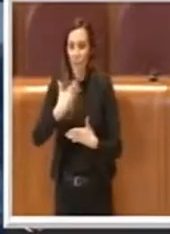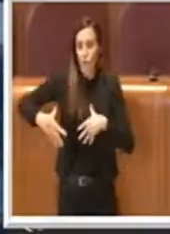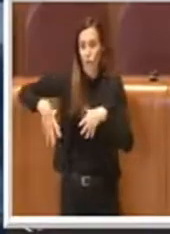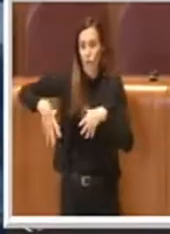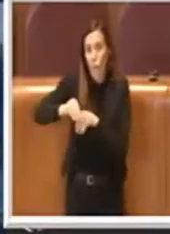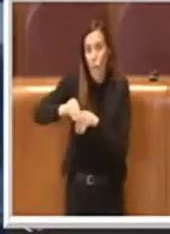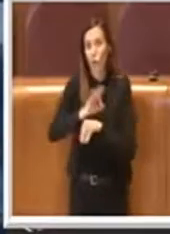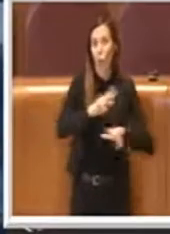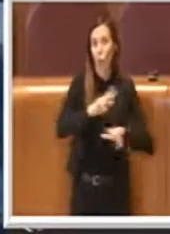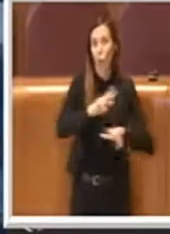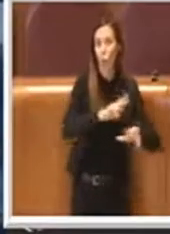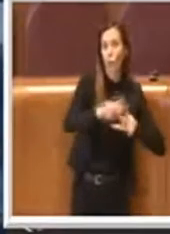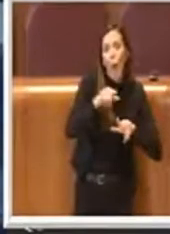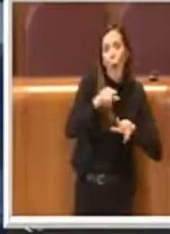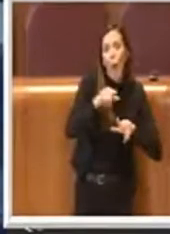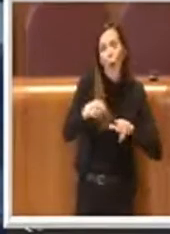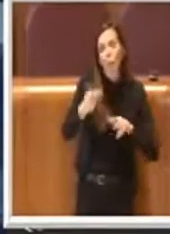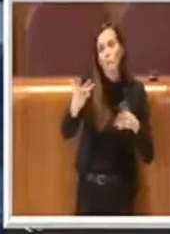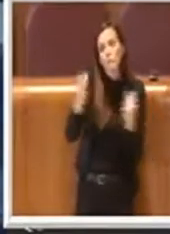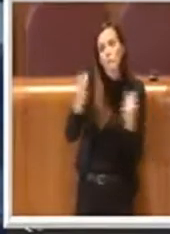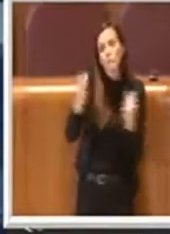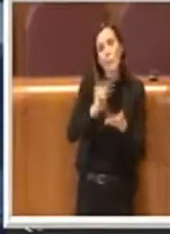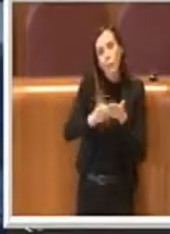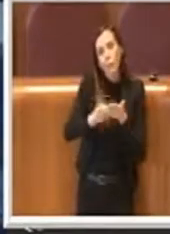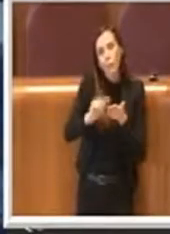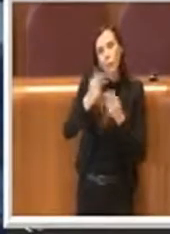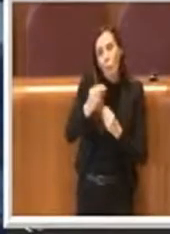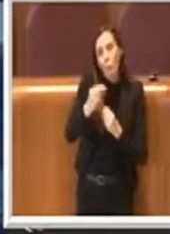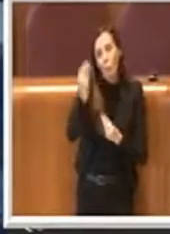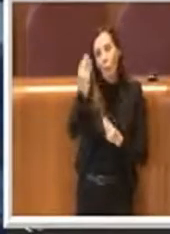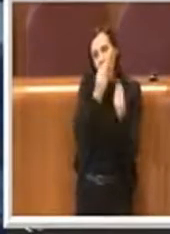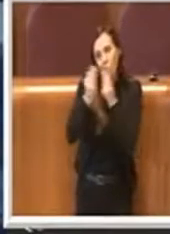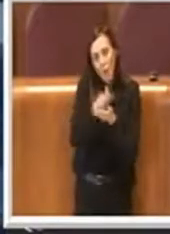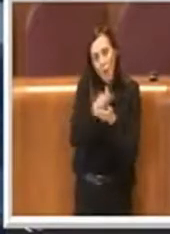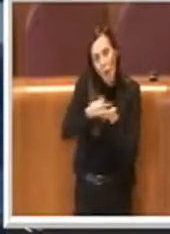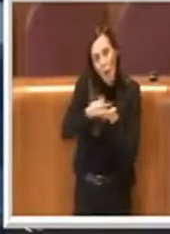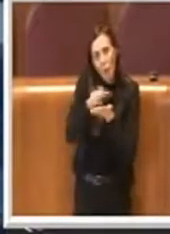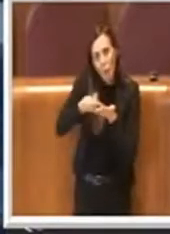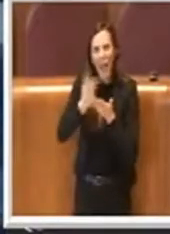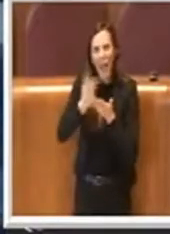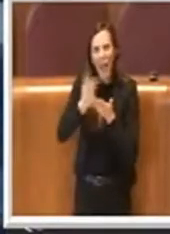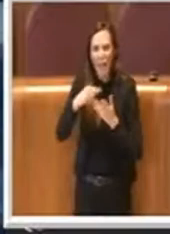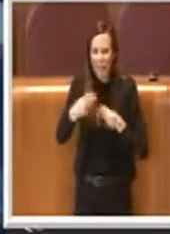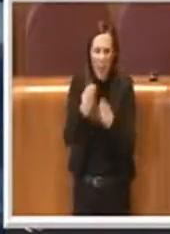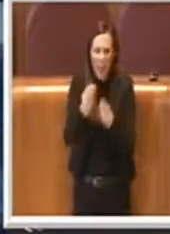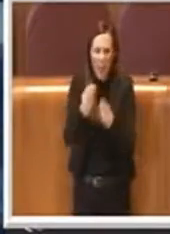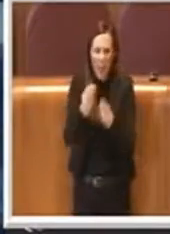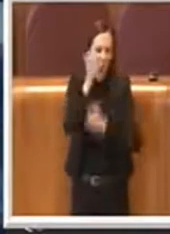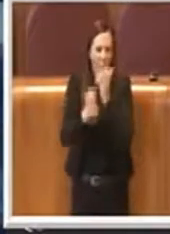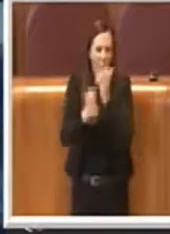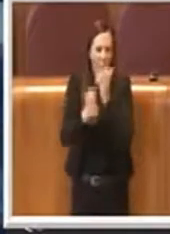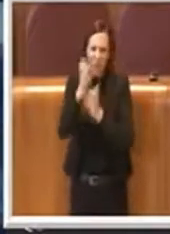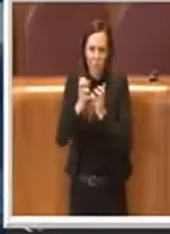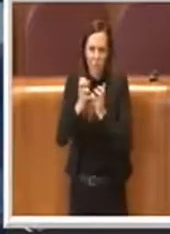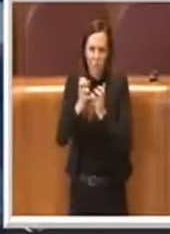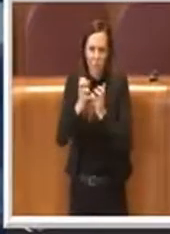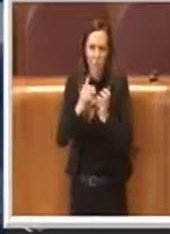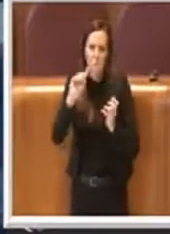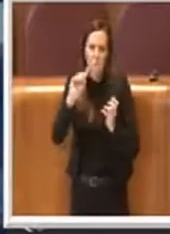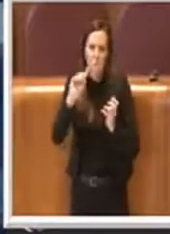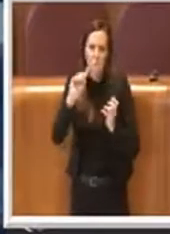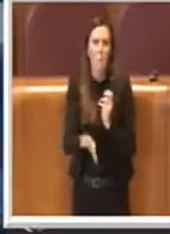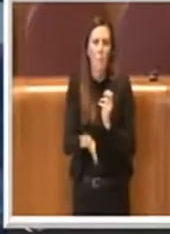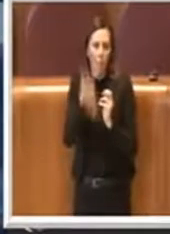capitolina con l'aiuto degli uffici però per non generare troppa confusione abbiamo preferito